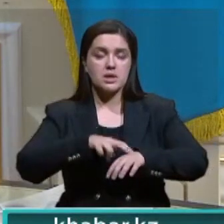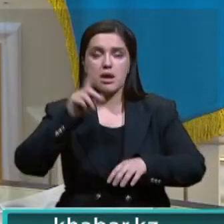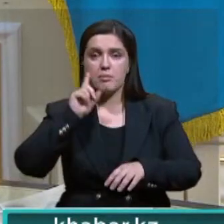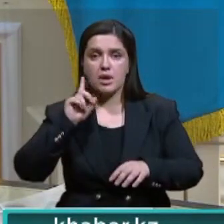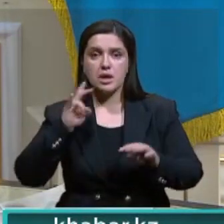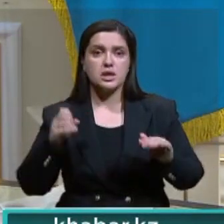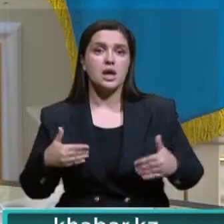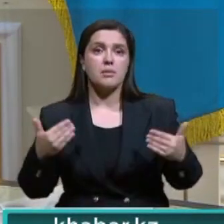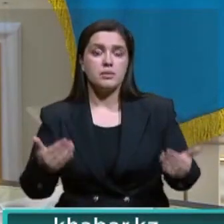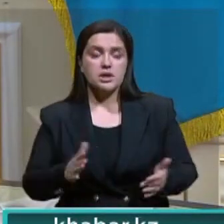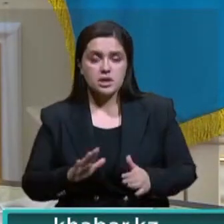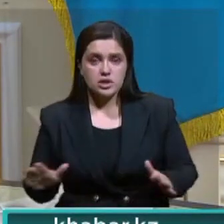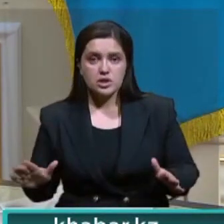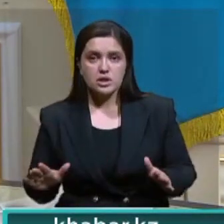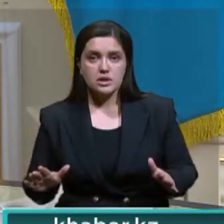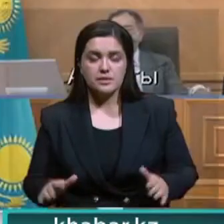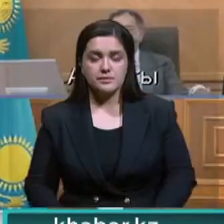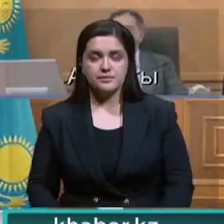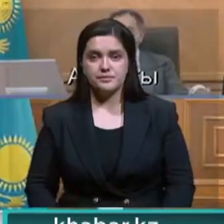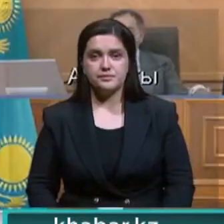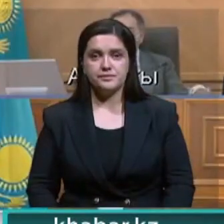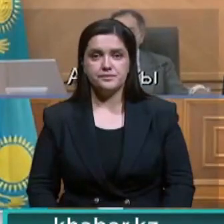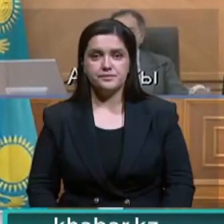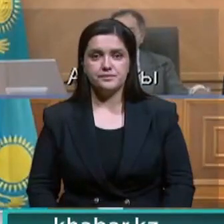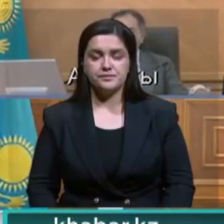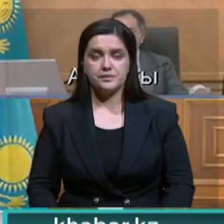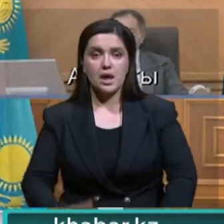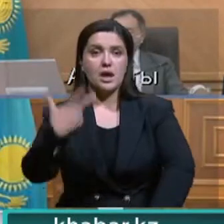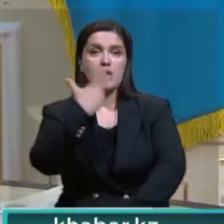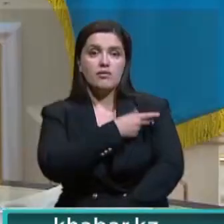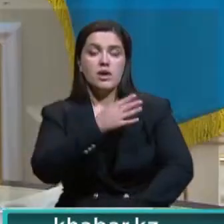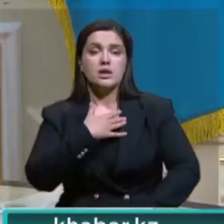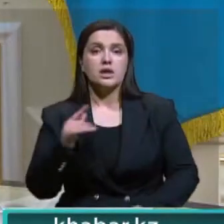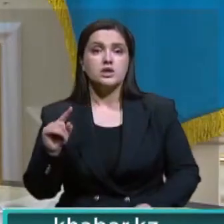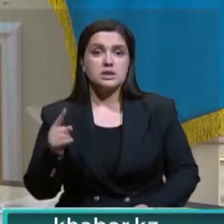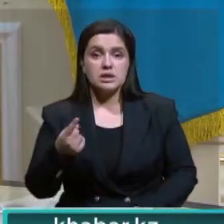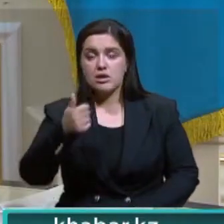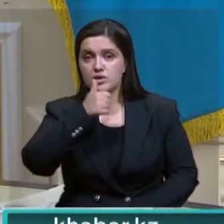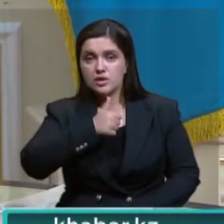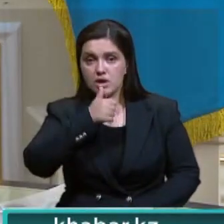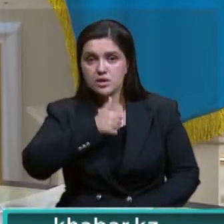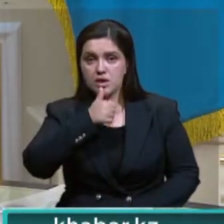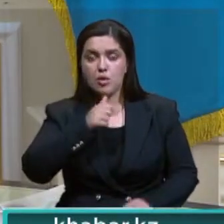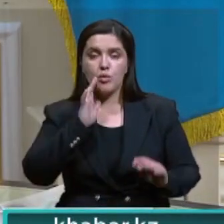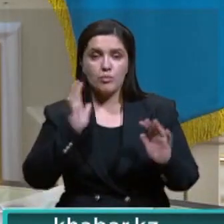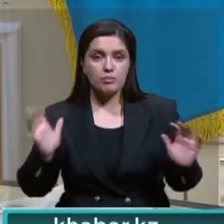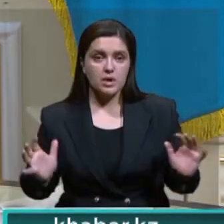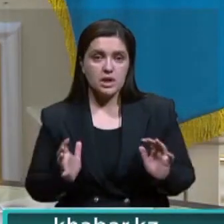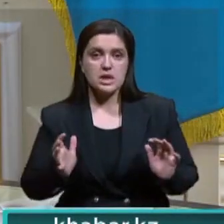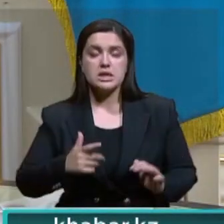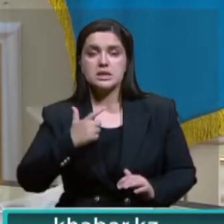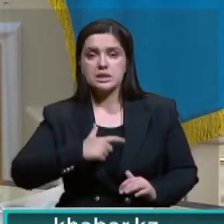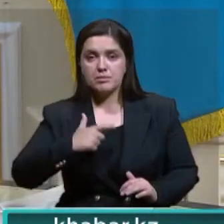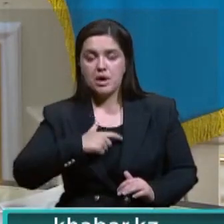предложила и вряд ли предложит в обозримом будущем. Вакцина – это наш единственный шанс уберечь себя и свои